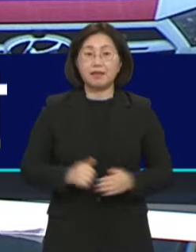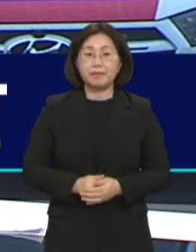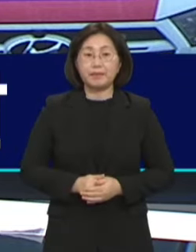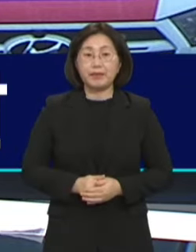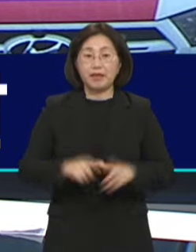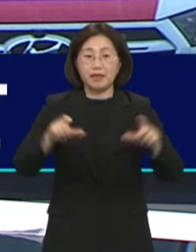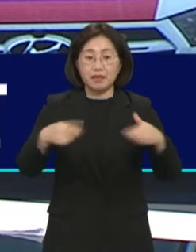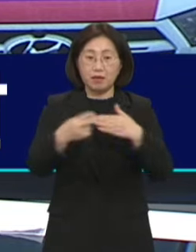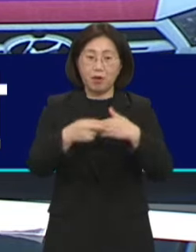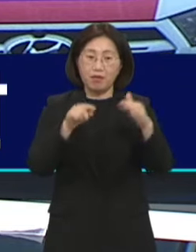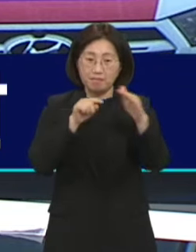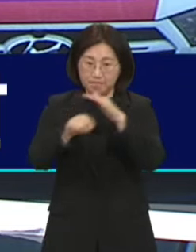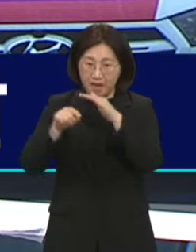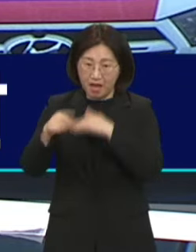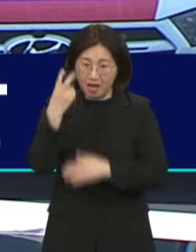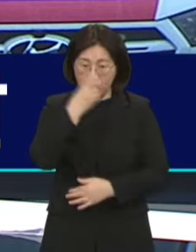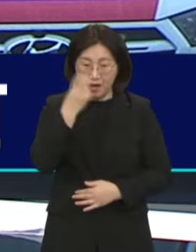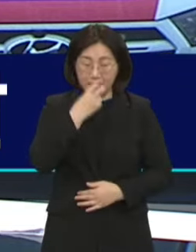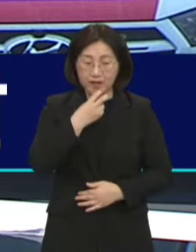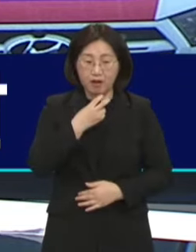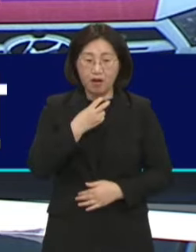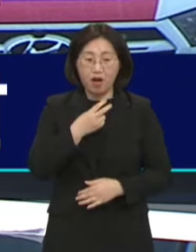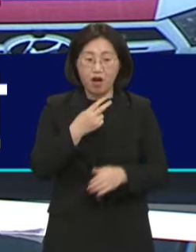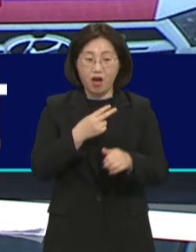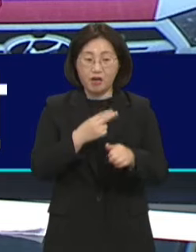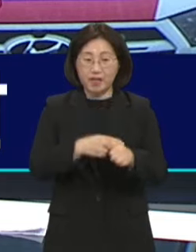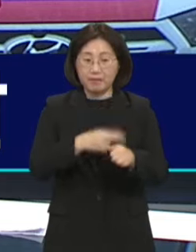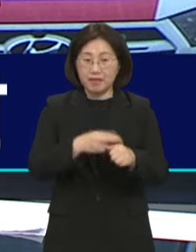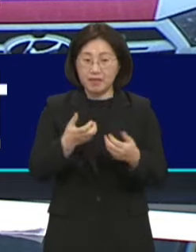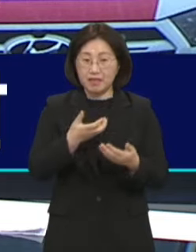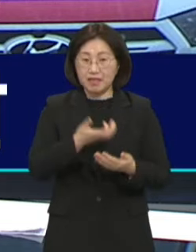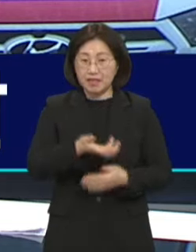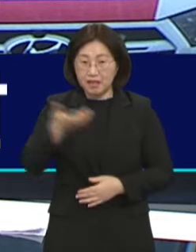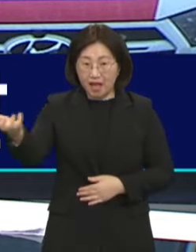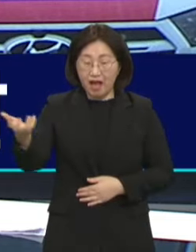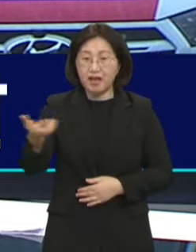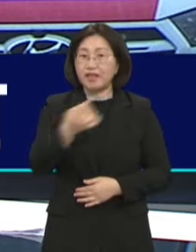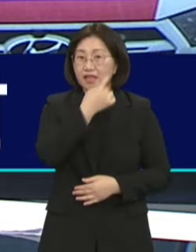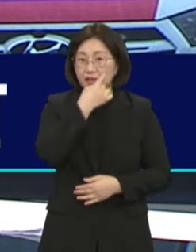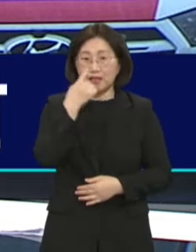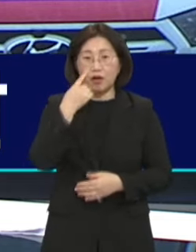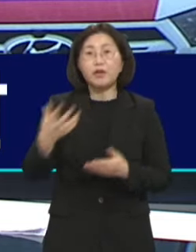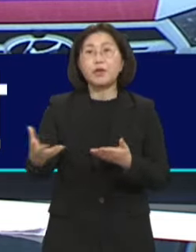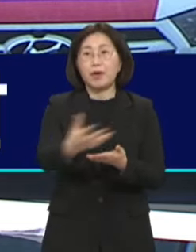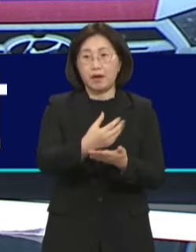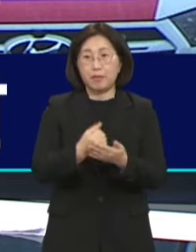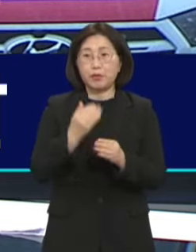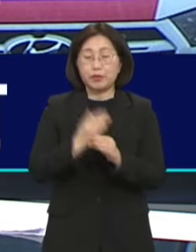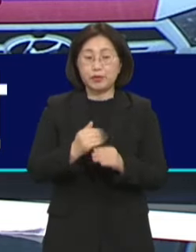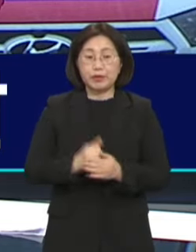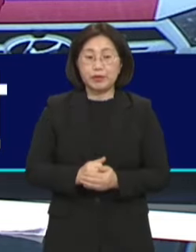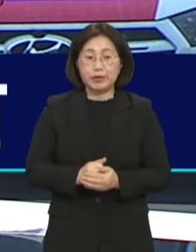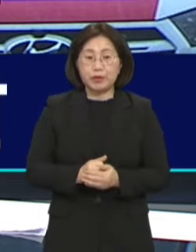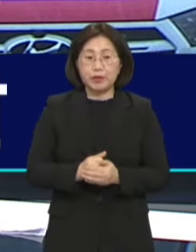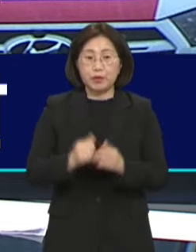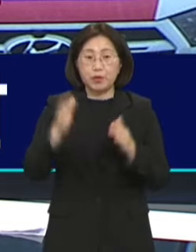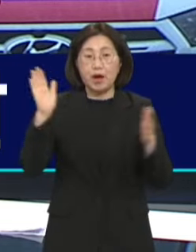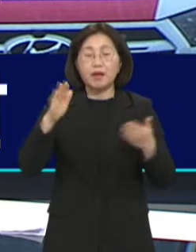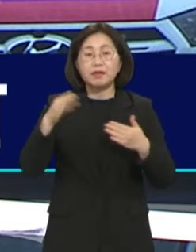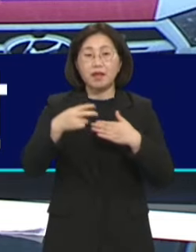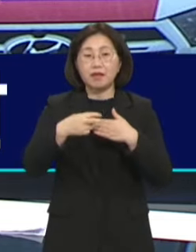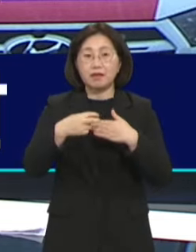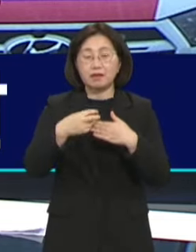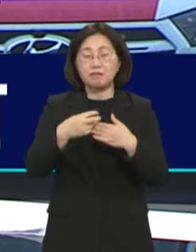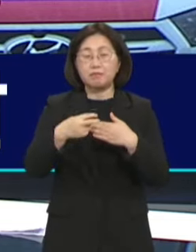지역 병원들에 대한 현장 점검을 통해 이들이 근무지를 이탈했다는 증거 확보에 나선 겁니다 의대 증원신청 마감 결과